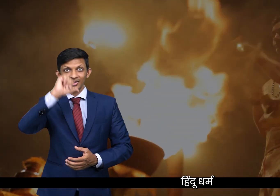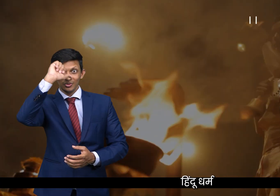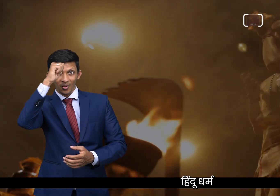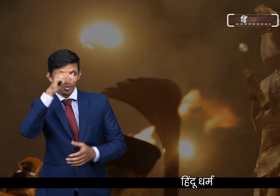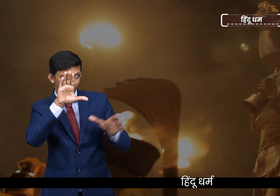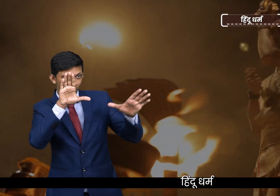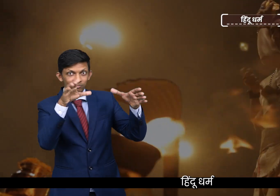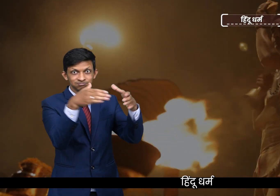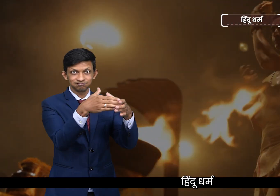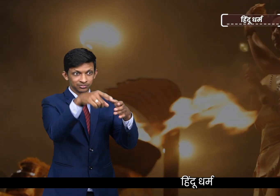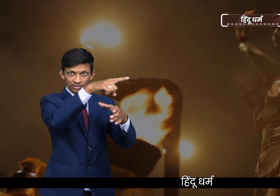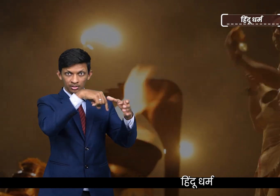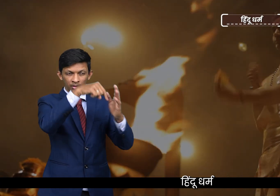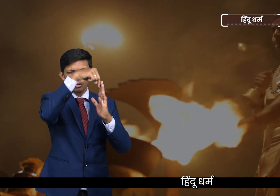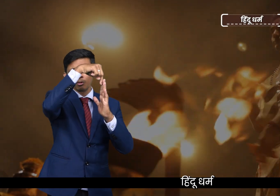हिंदू धर्म.